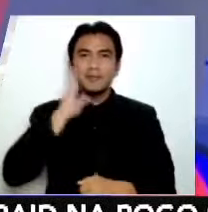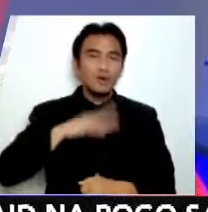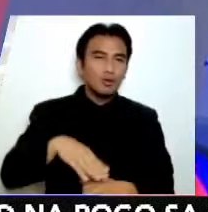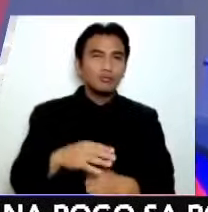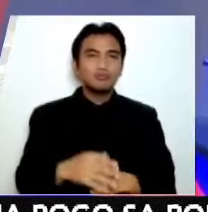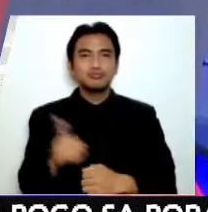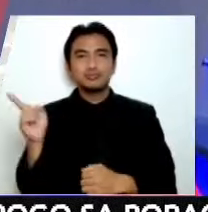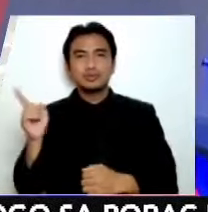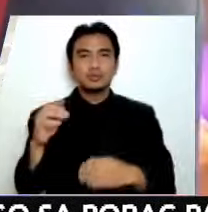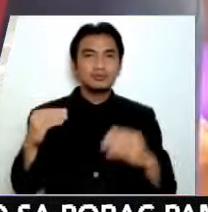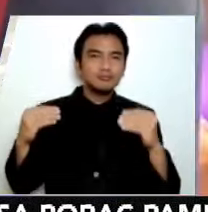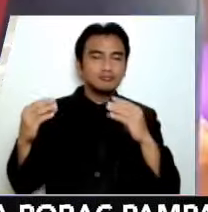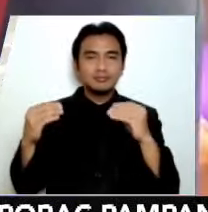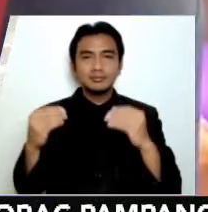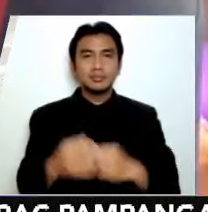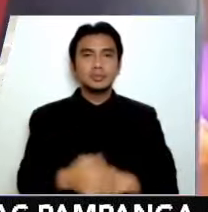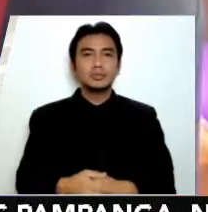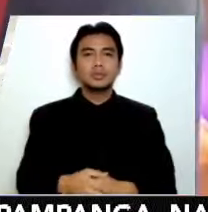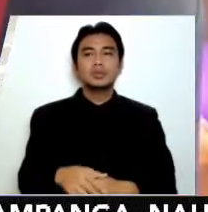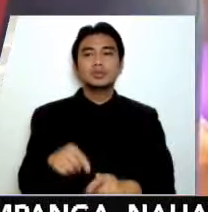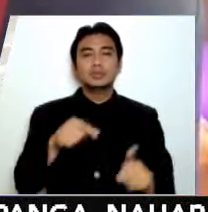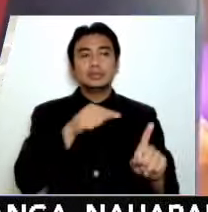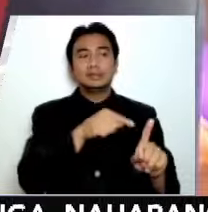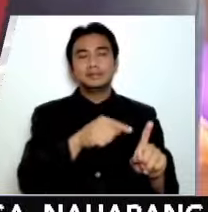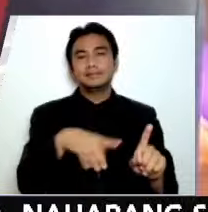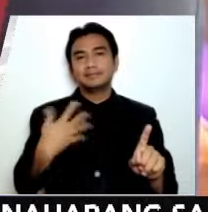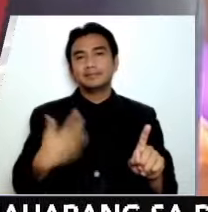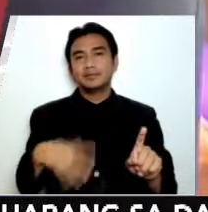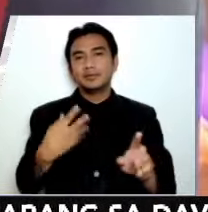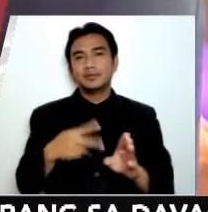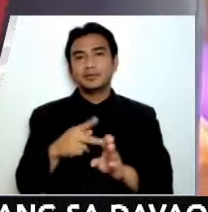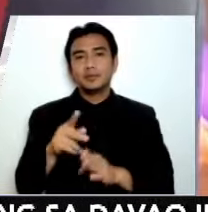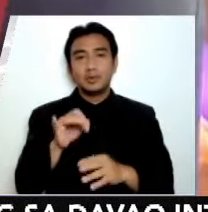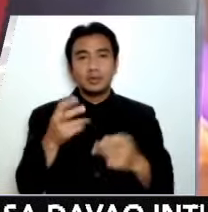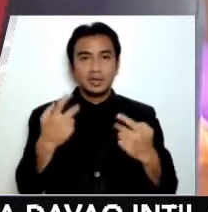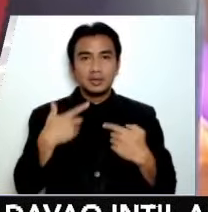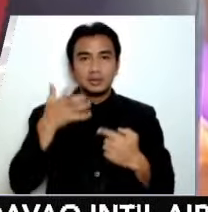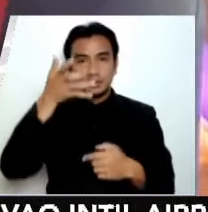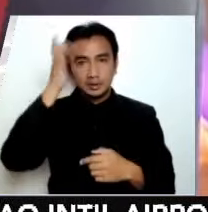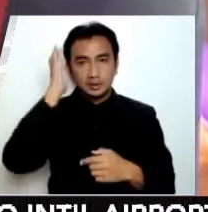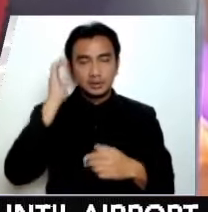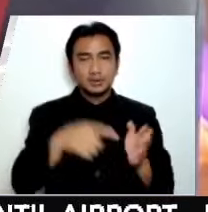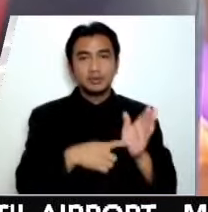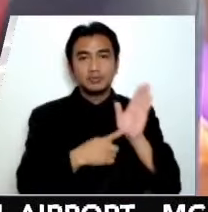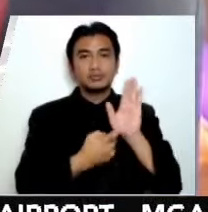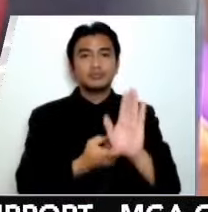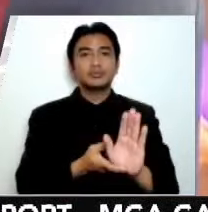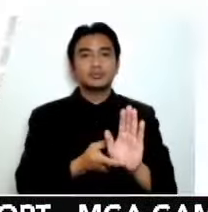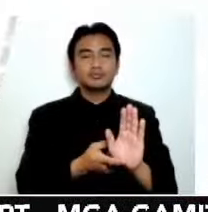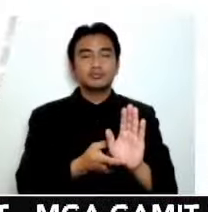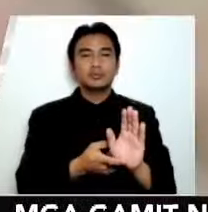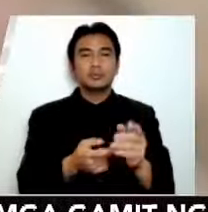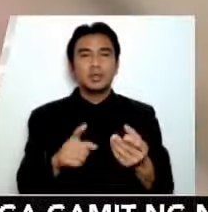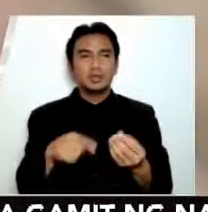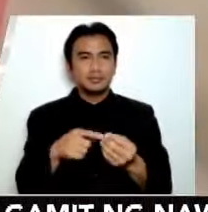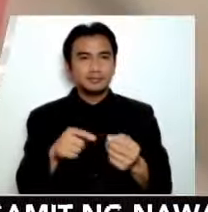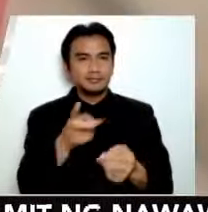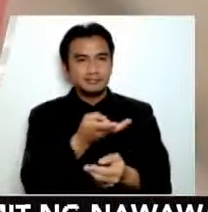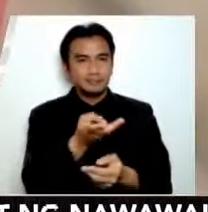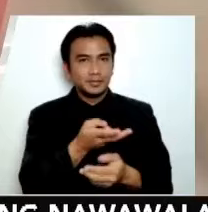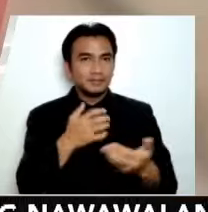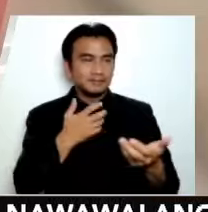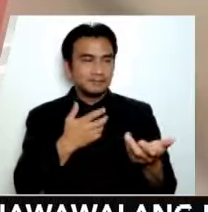Carla's very professional. Kapag may mga ganun kaming sensitibong mga eksena, nire-rehearse namin. Taylor